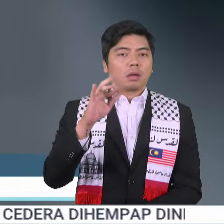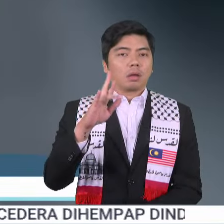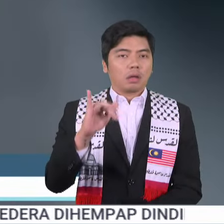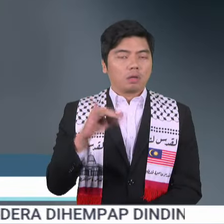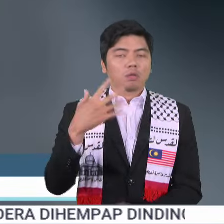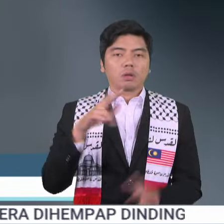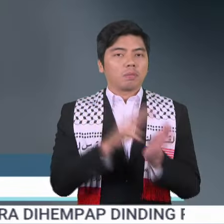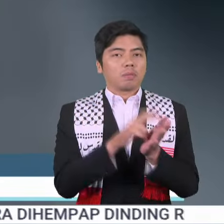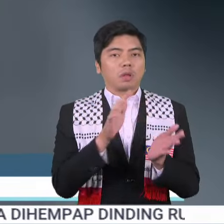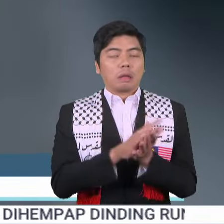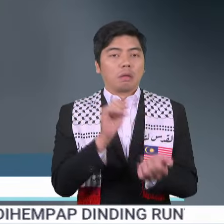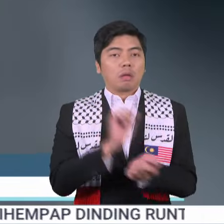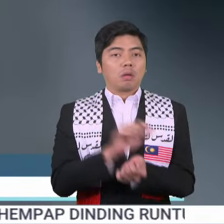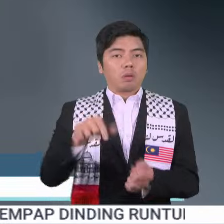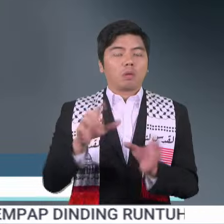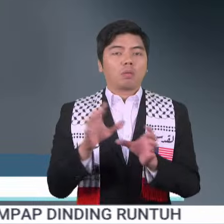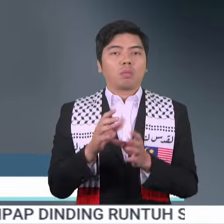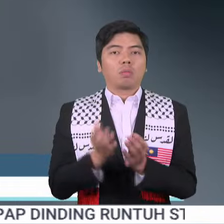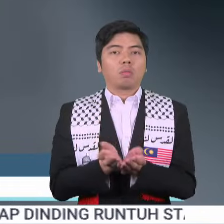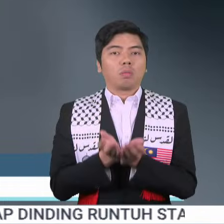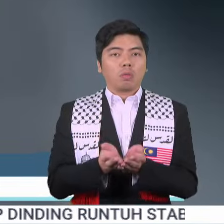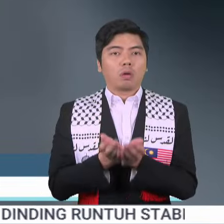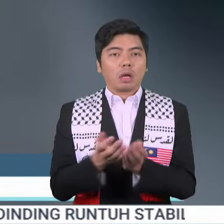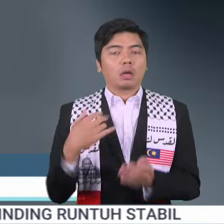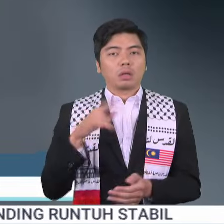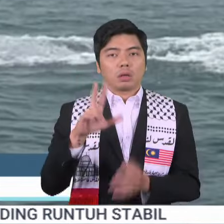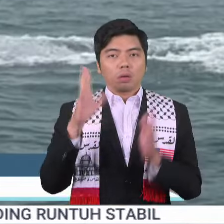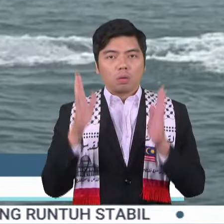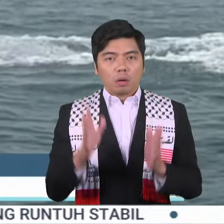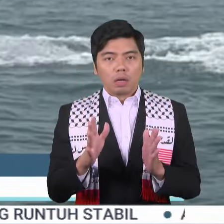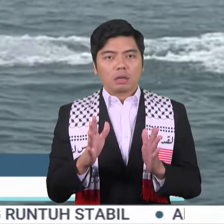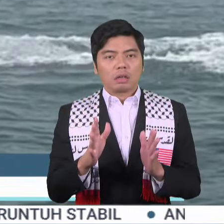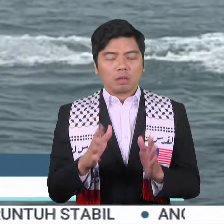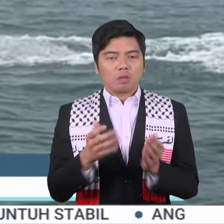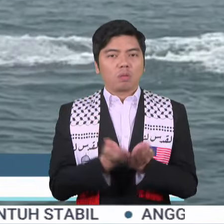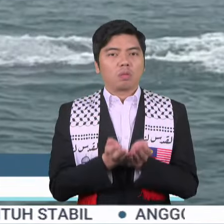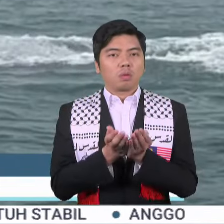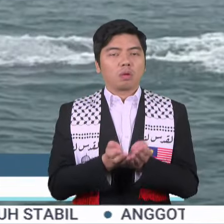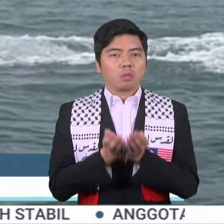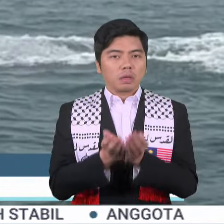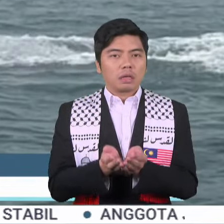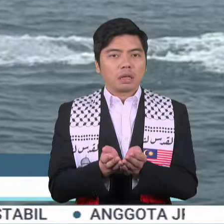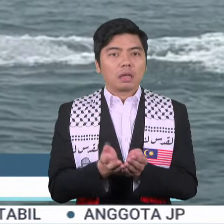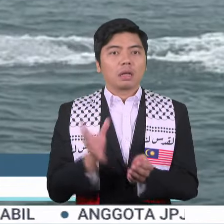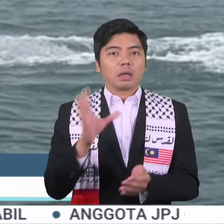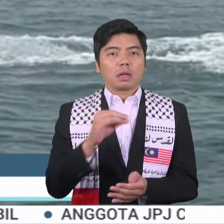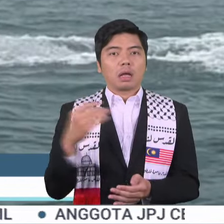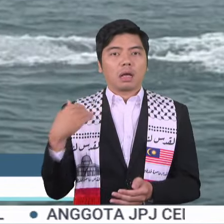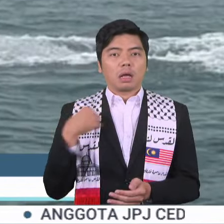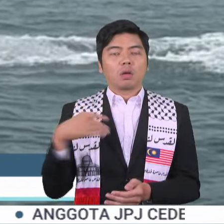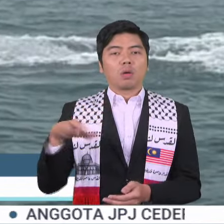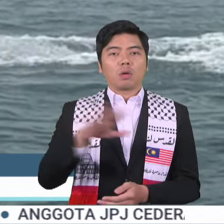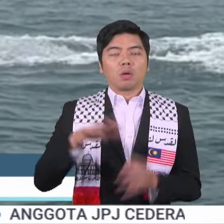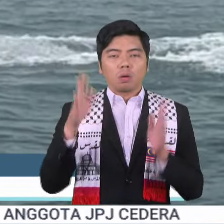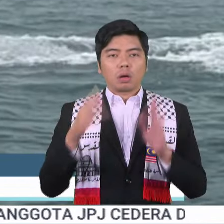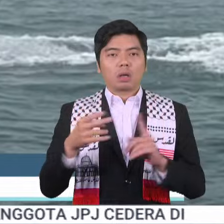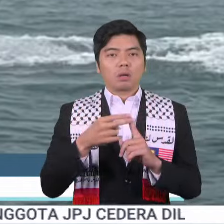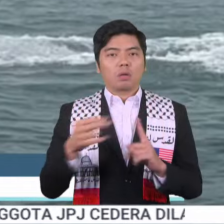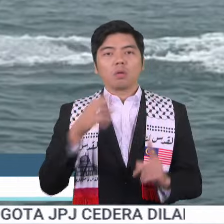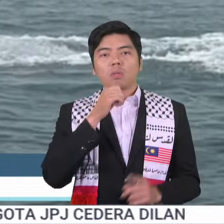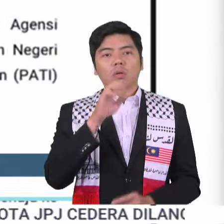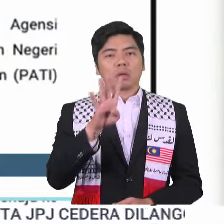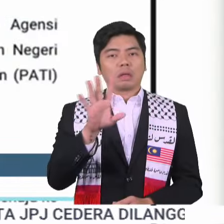mengesahkan penahanan bot berkenaan bersama tiga individu masing-masing tekong awak-awak tempatan dan Seorang warga Indonesia berusia 49